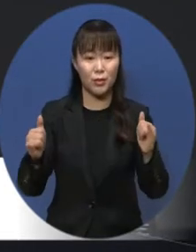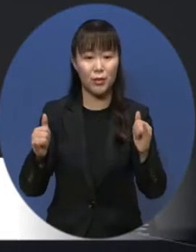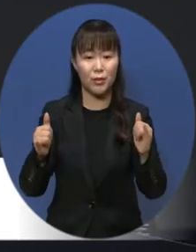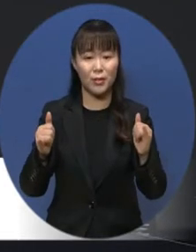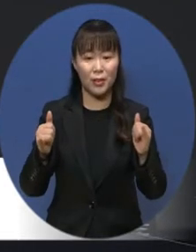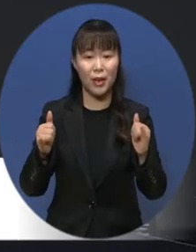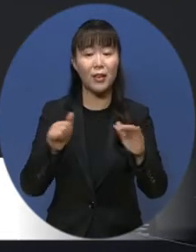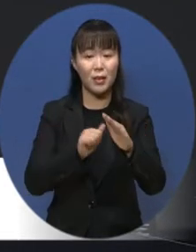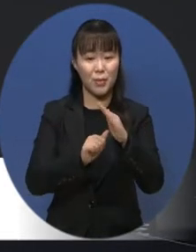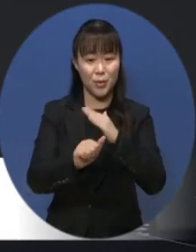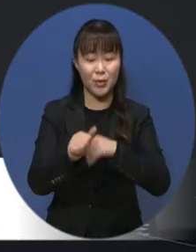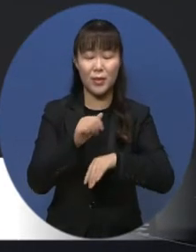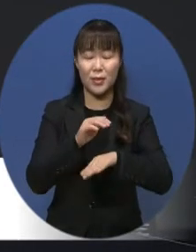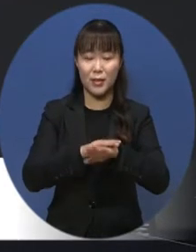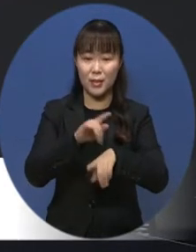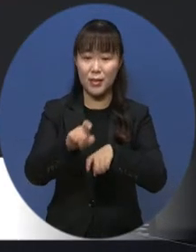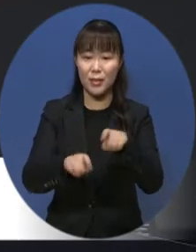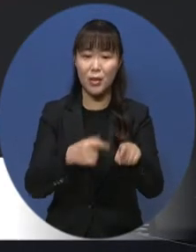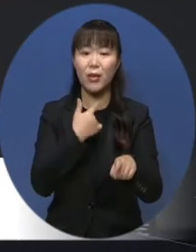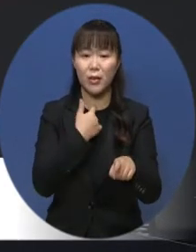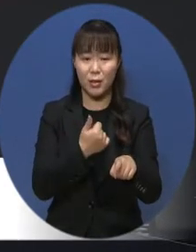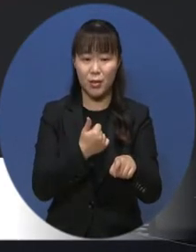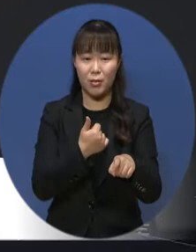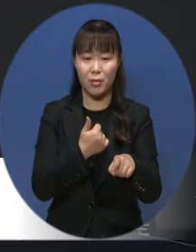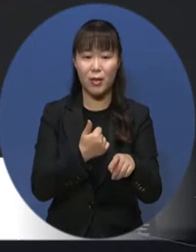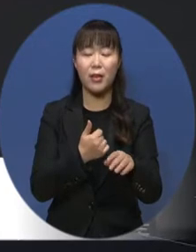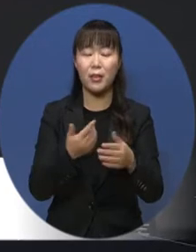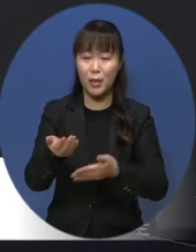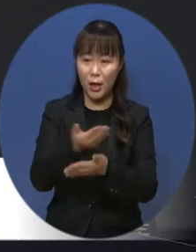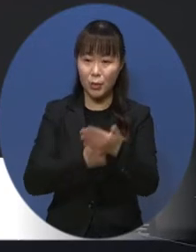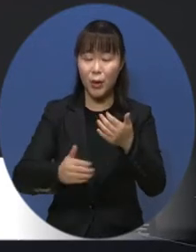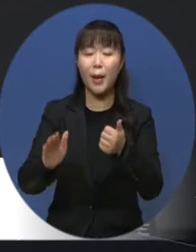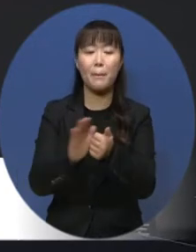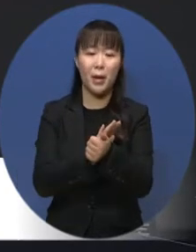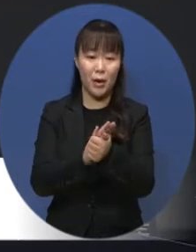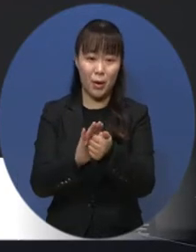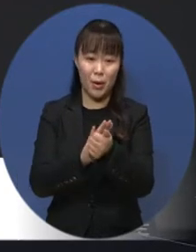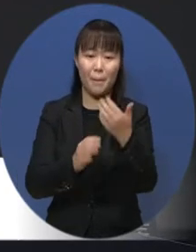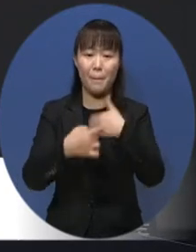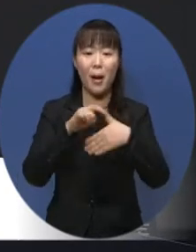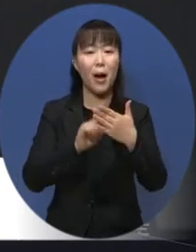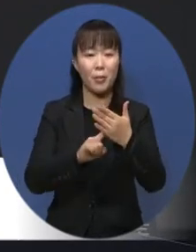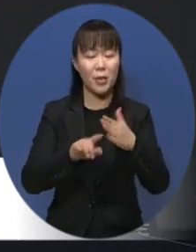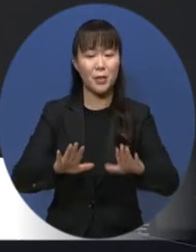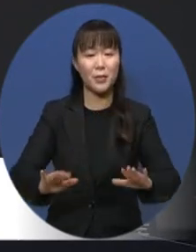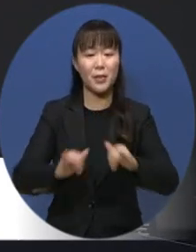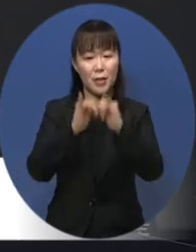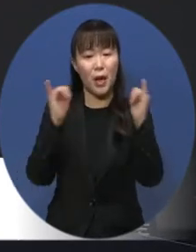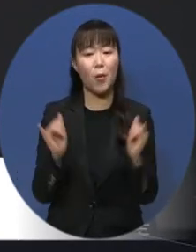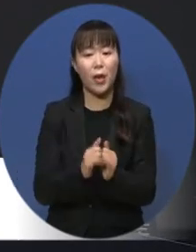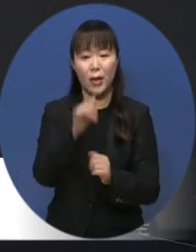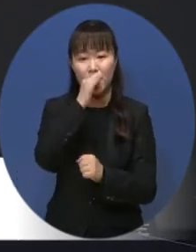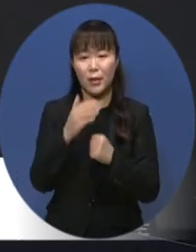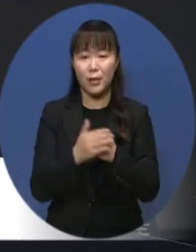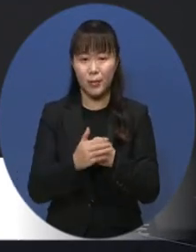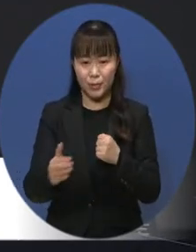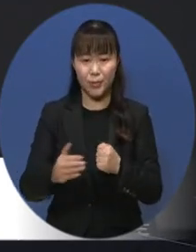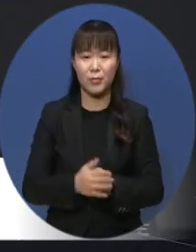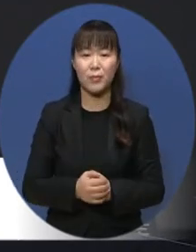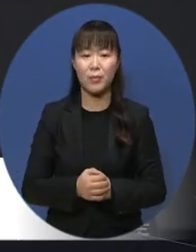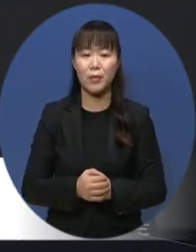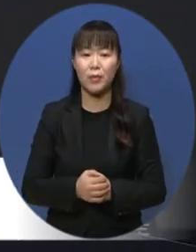대표적으로 이렇게 실천의 50 나름 가 별의 마음이 우리 사회의 있었기 때문이 아닌가 싶습니다 오늘 상은